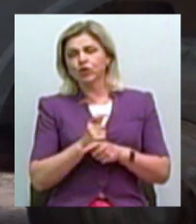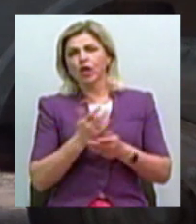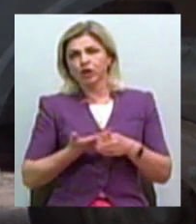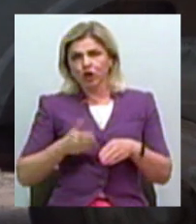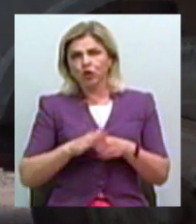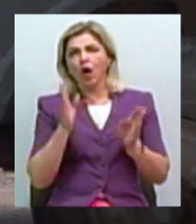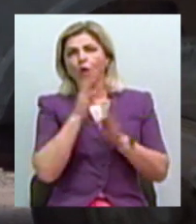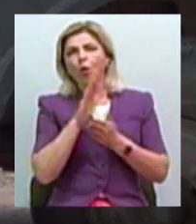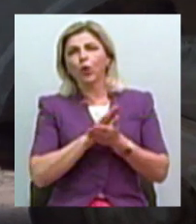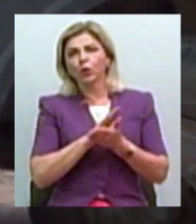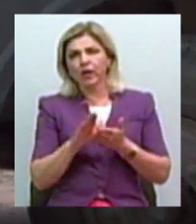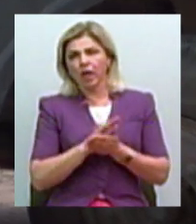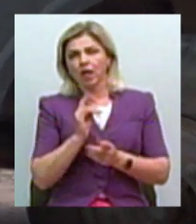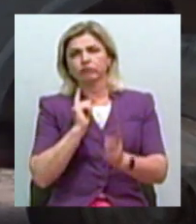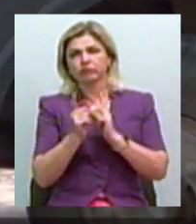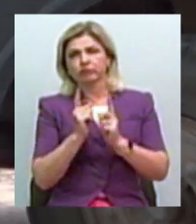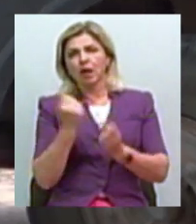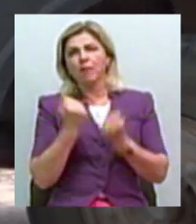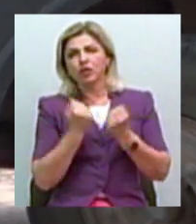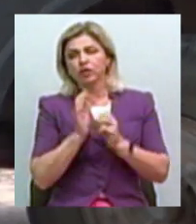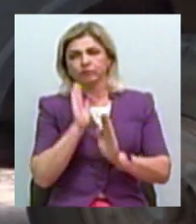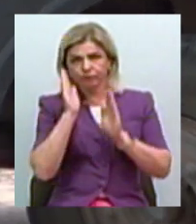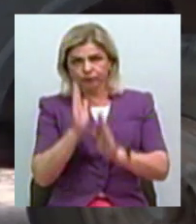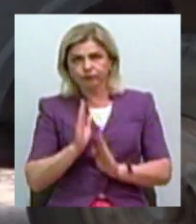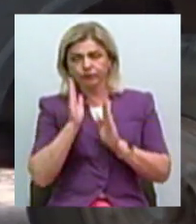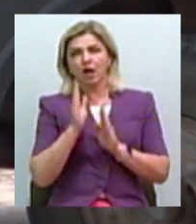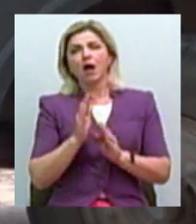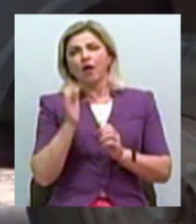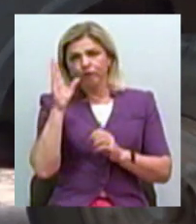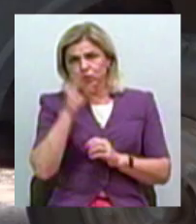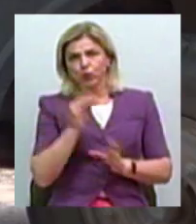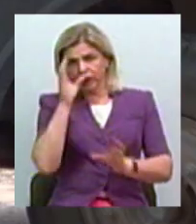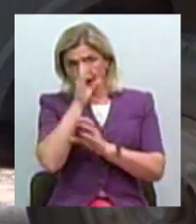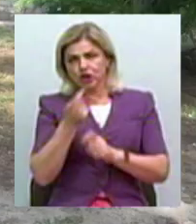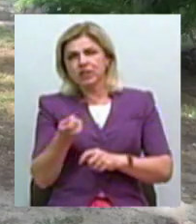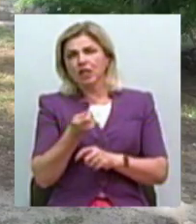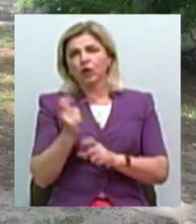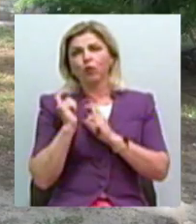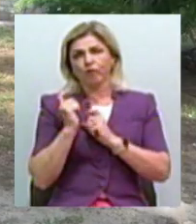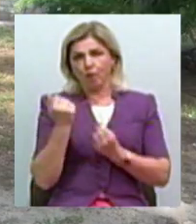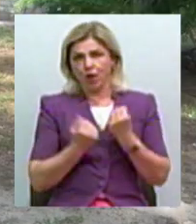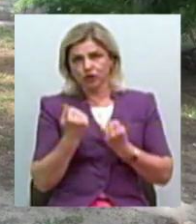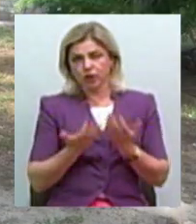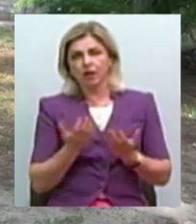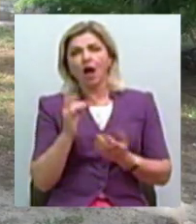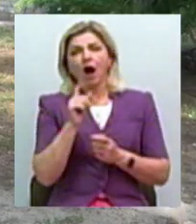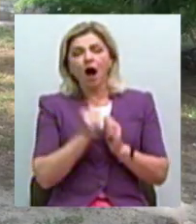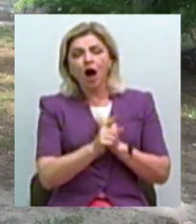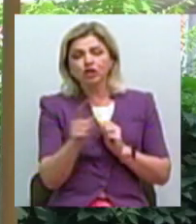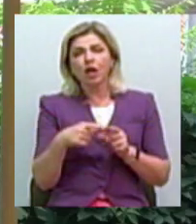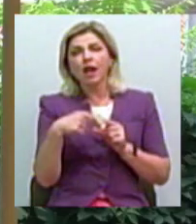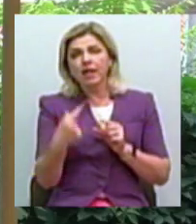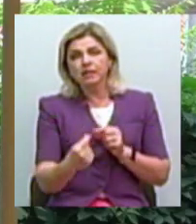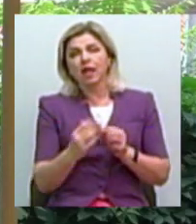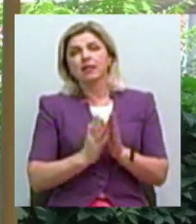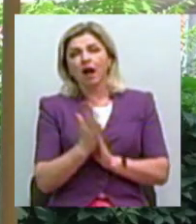нас потік транспорту йде, можна сказати, цілодобово. Всю ніч йдуть зерновози, цілий день йдуть зерновози. За кожну травинку, за кожне дерево на цій галявині